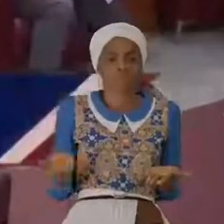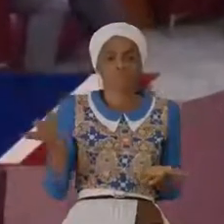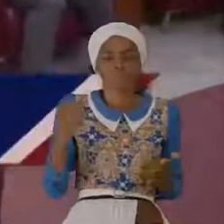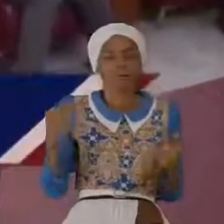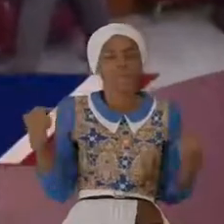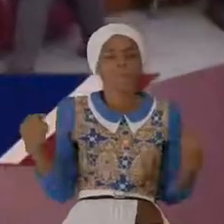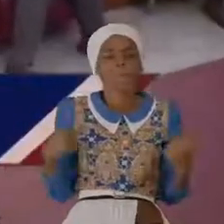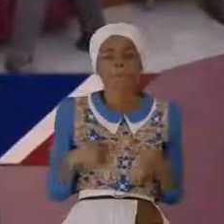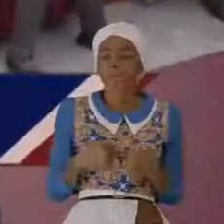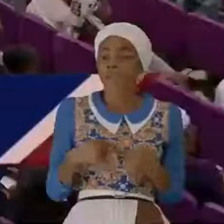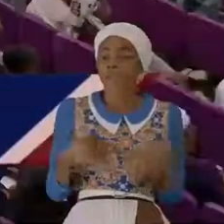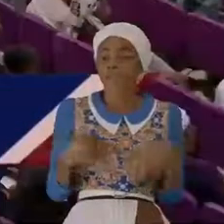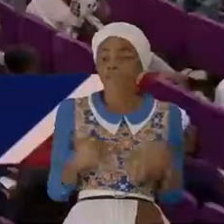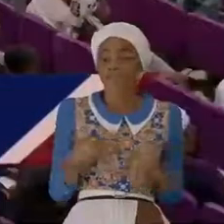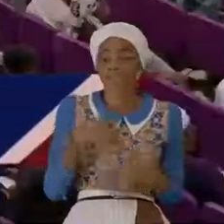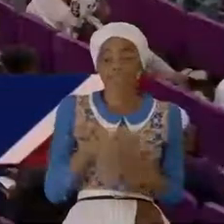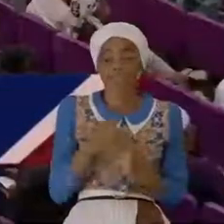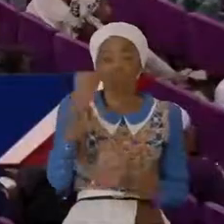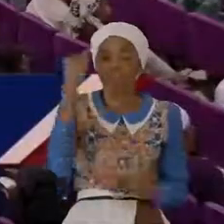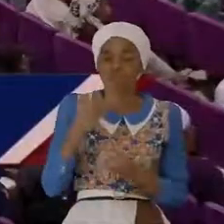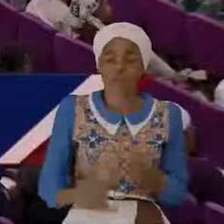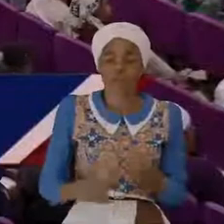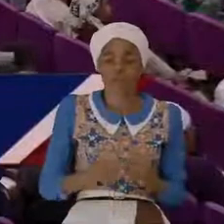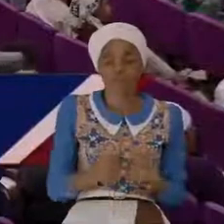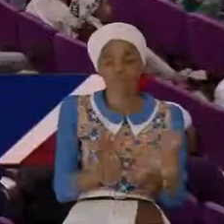douleur au lieu final